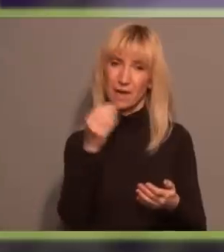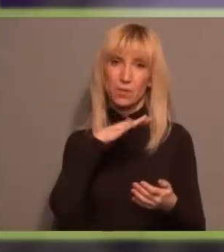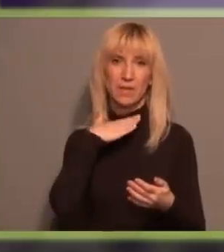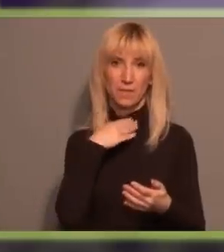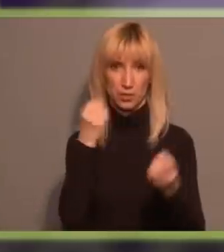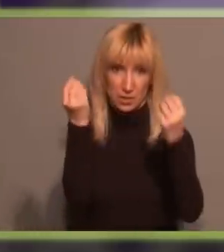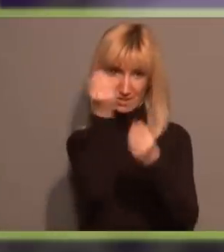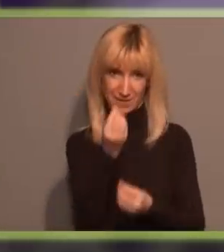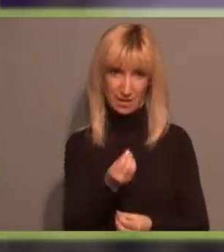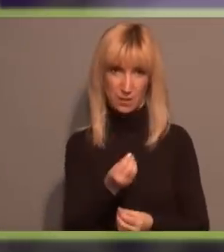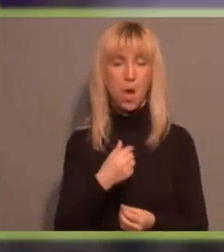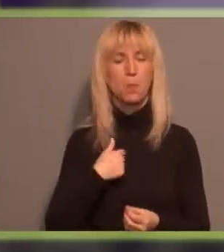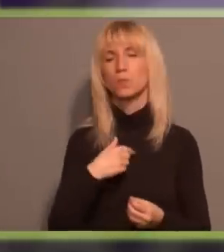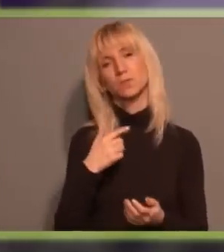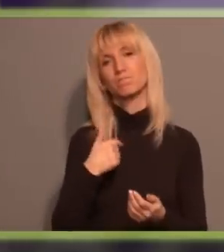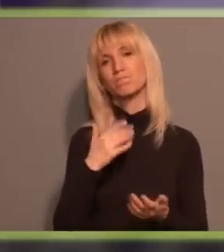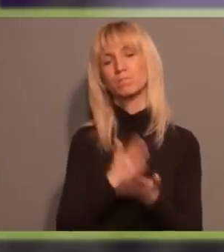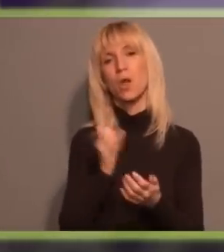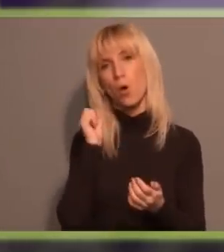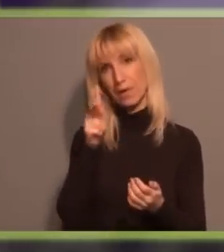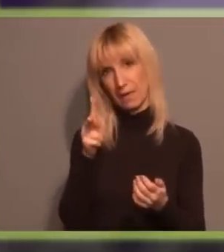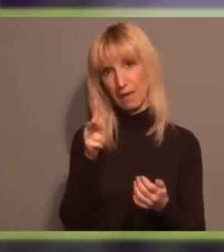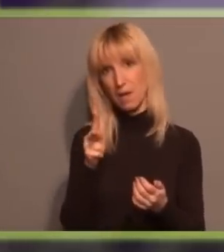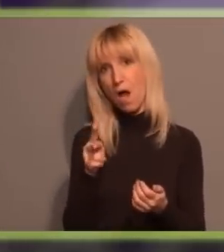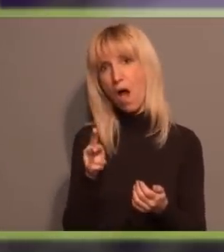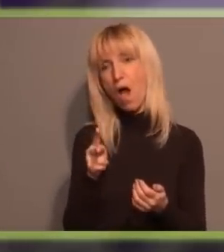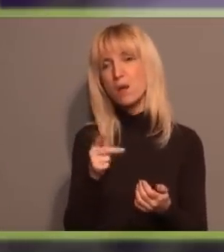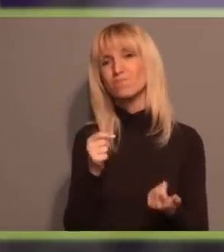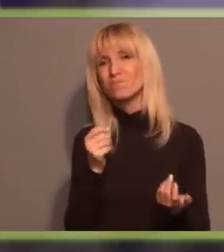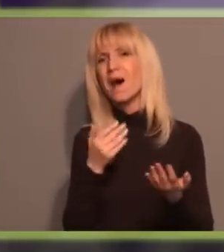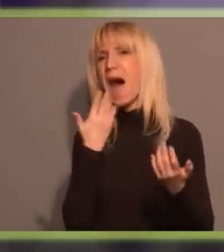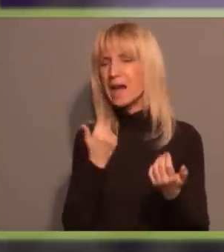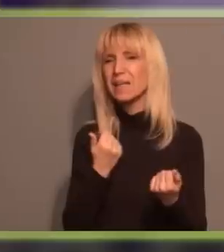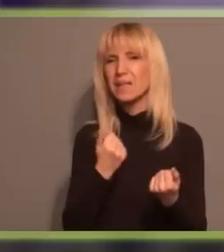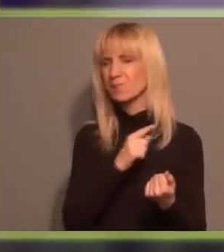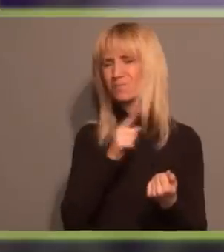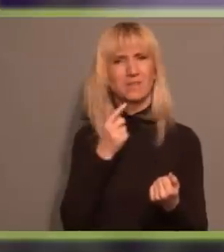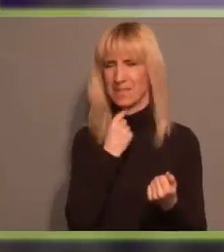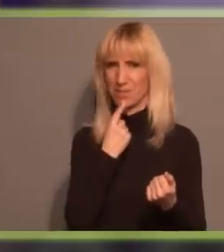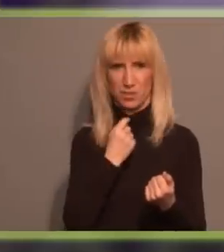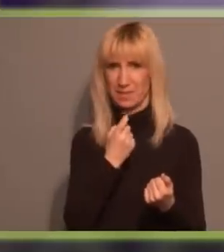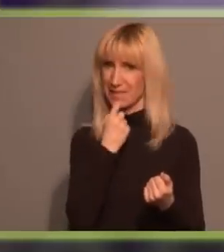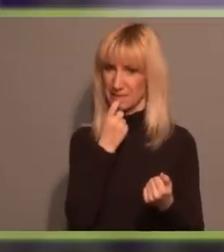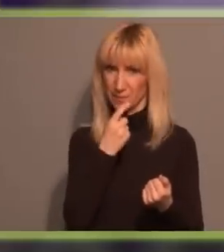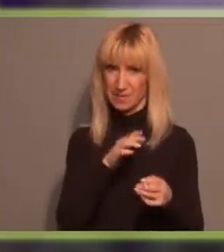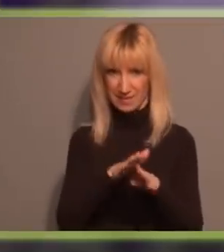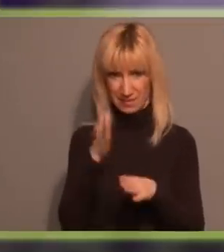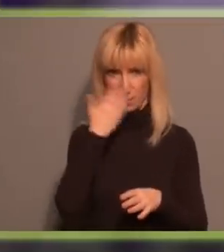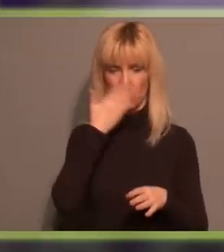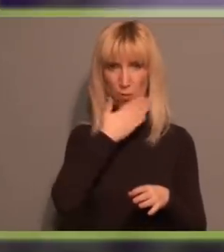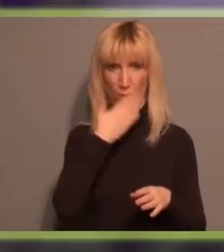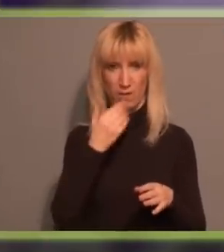dizajn. Opet, jesu bilo ok, ali nisam nikad bila u srpskom školovanju, srpskom sistemu,